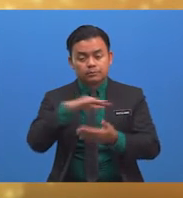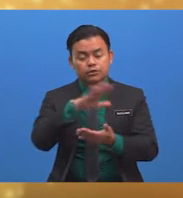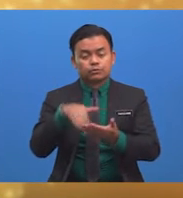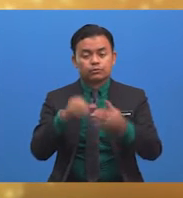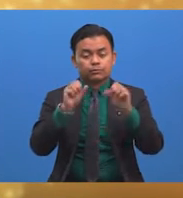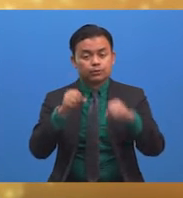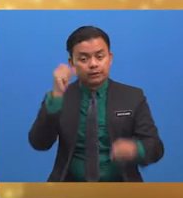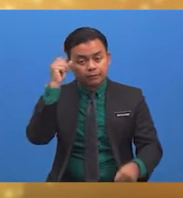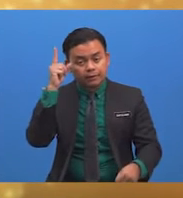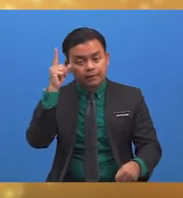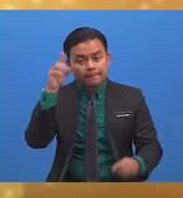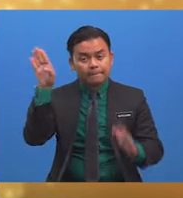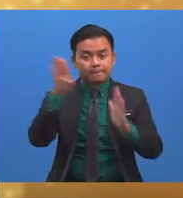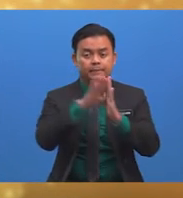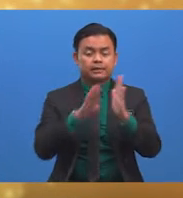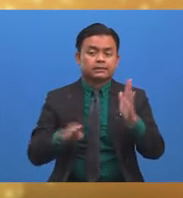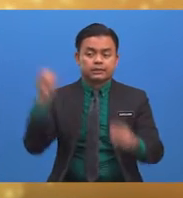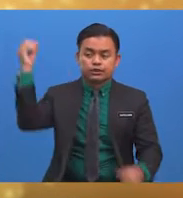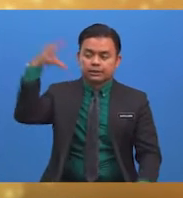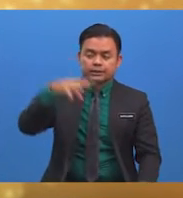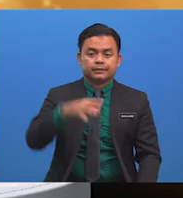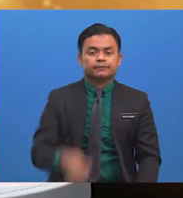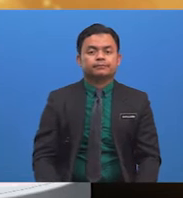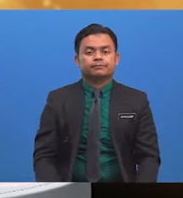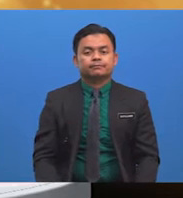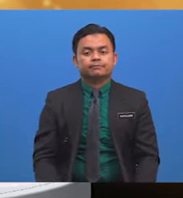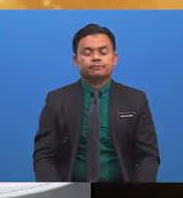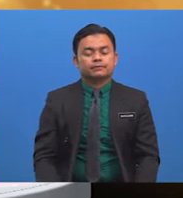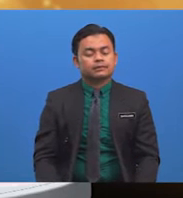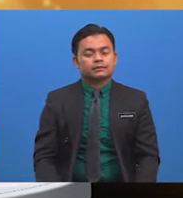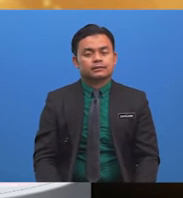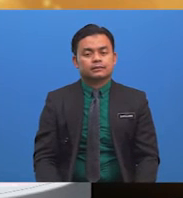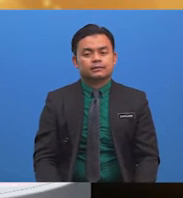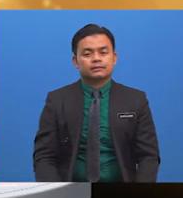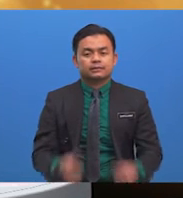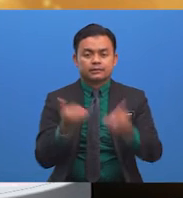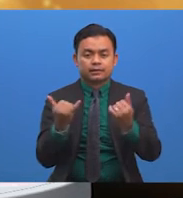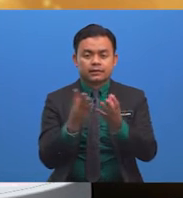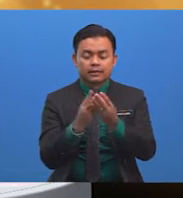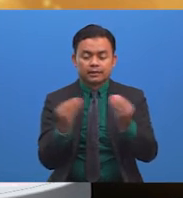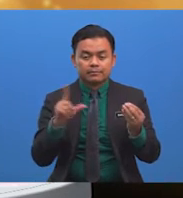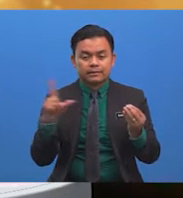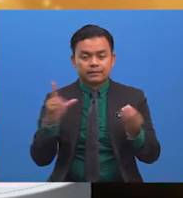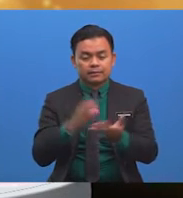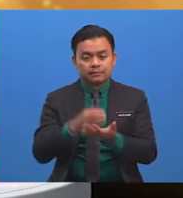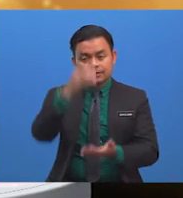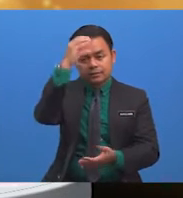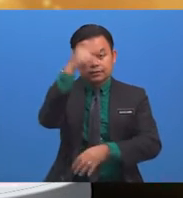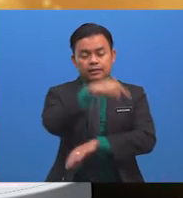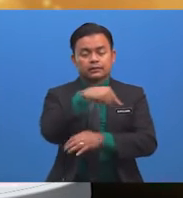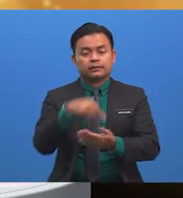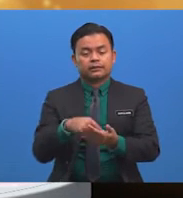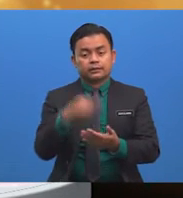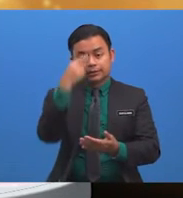jelas tentang biasan cahaya. Maka berakhirlah sudah pembelajaran kita hari